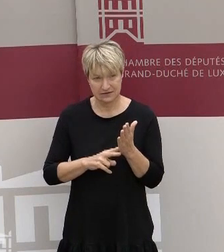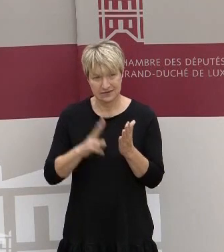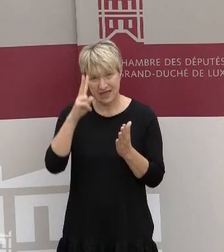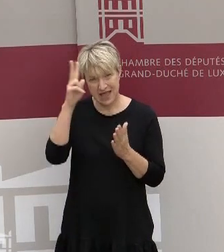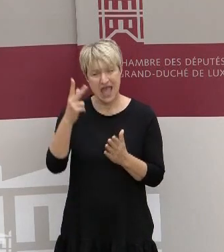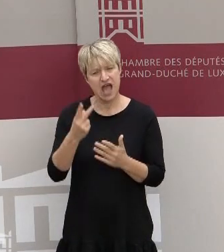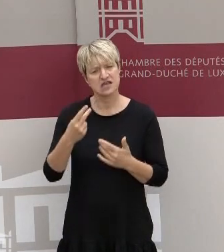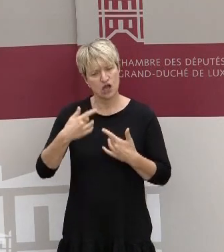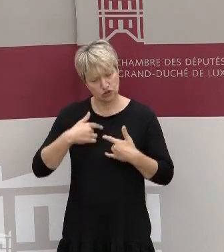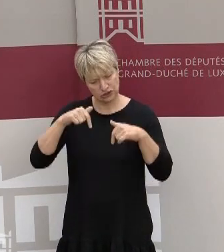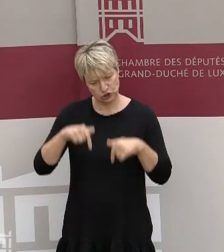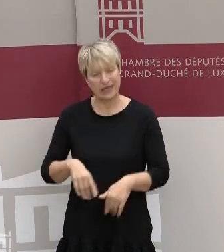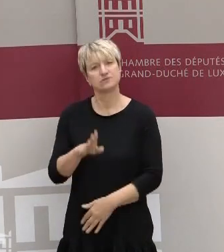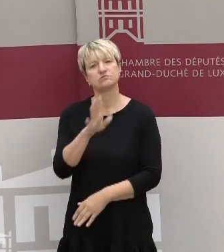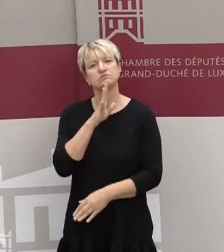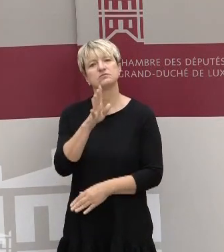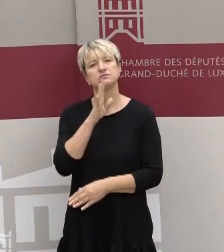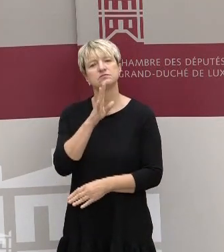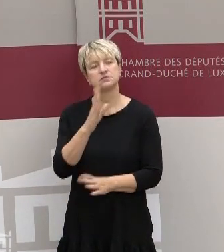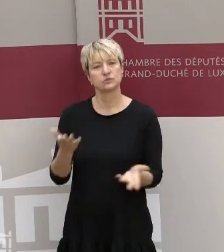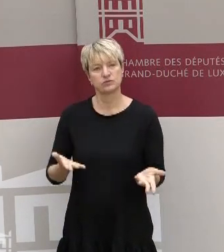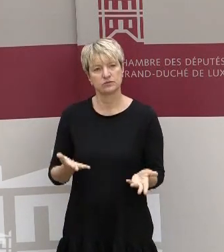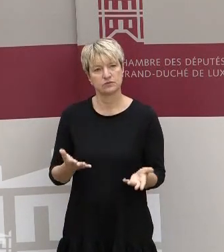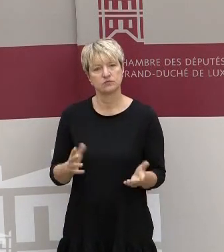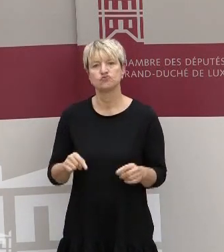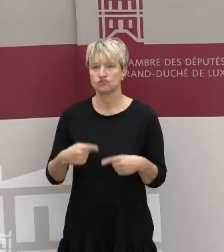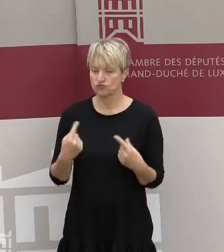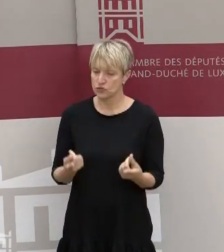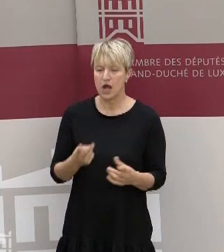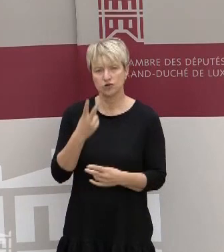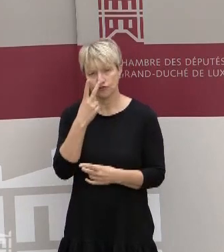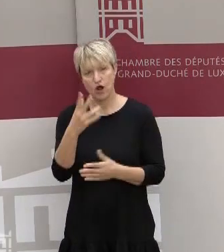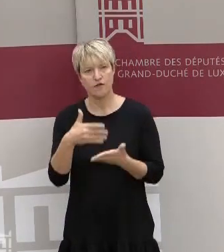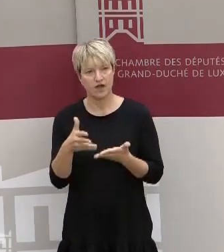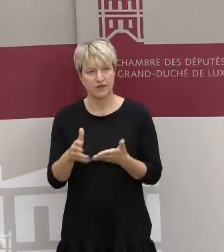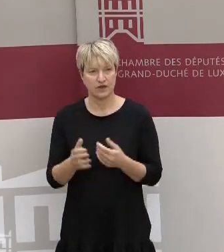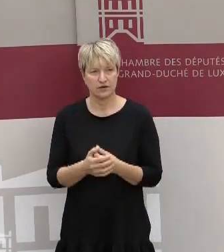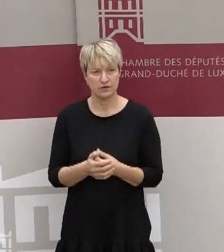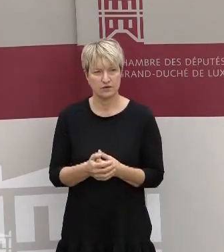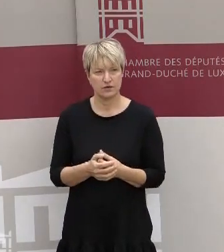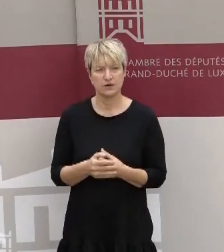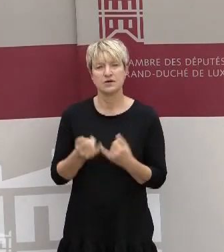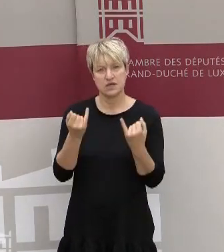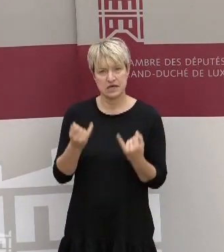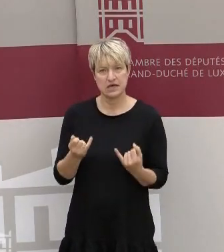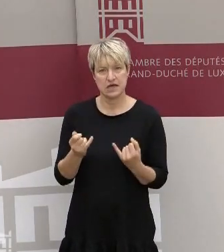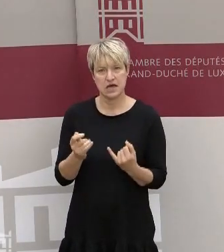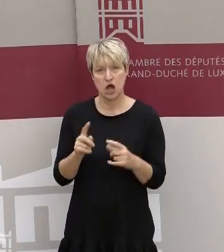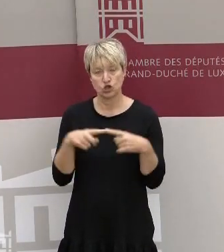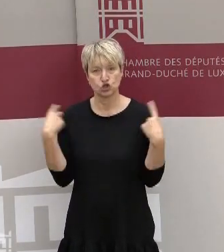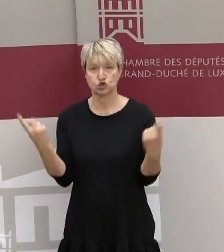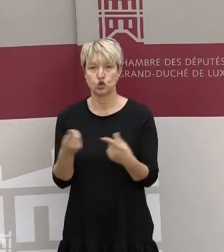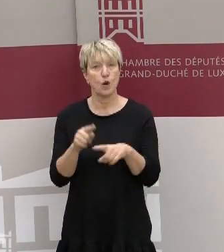Du wirst gehen mal lohnen. Ja. Und dann heißen wir an der Chambre, nicht am Theater. Ich schwätze dann, ich kriege mit den Leuten, wie wenn wir nicht dahin wären. Herr